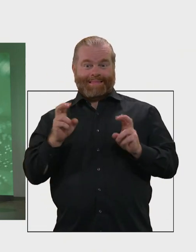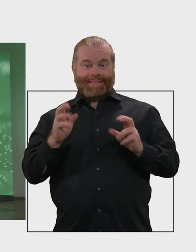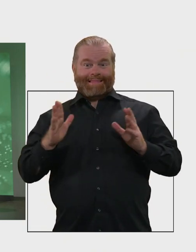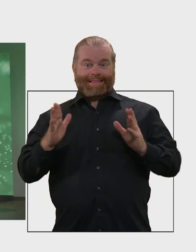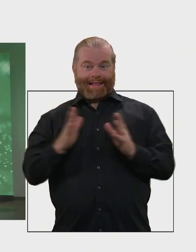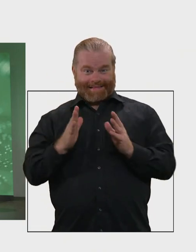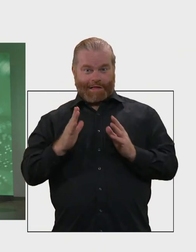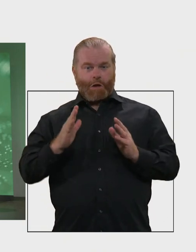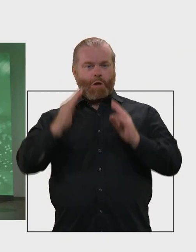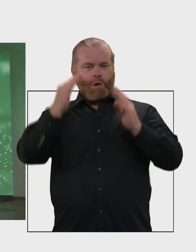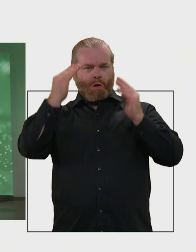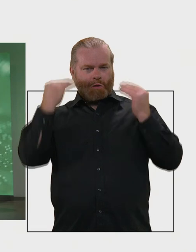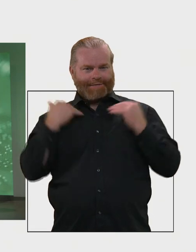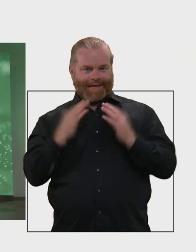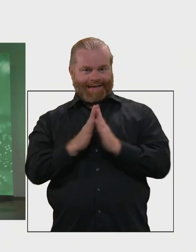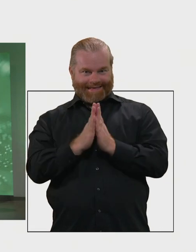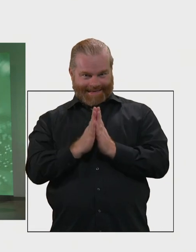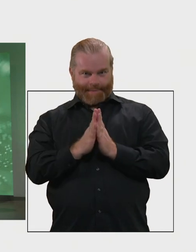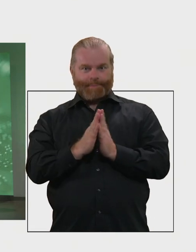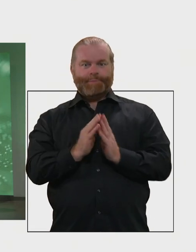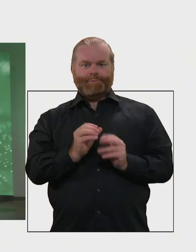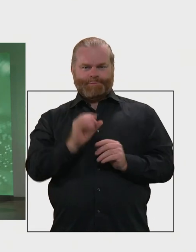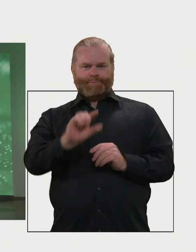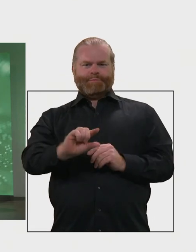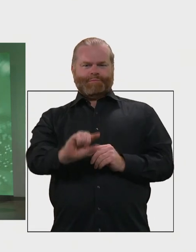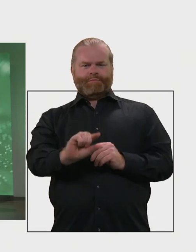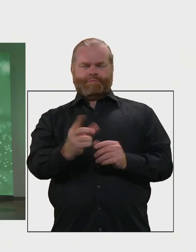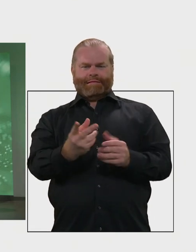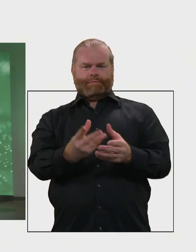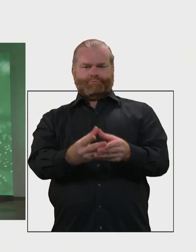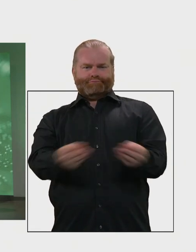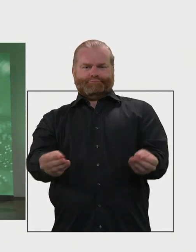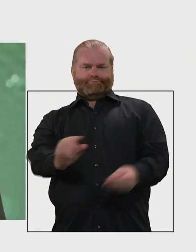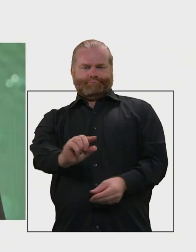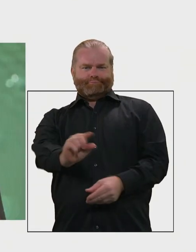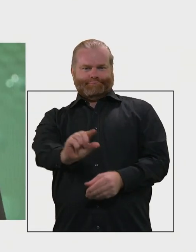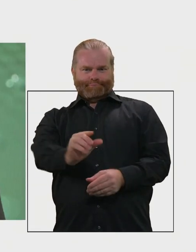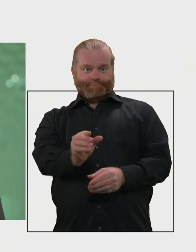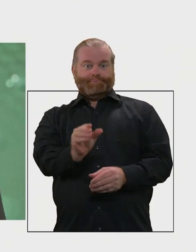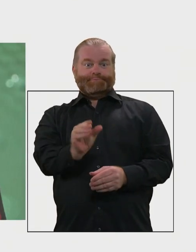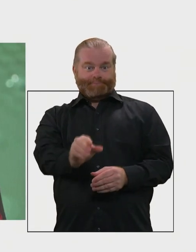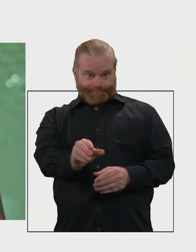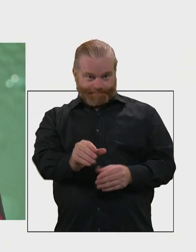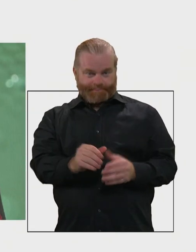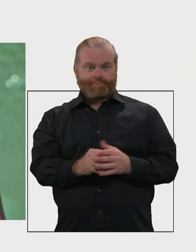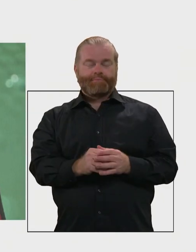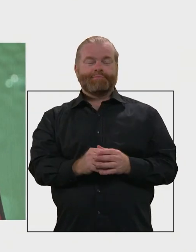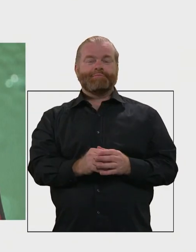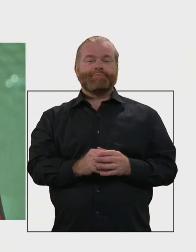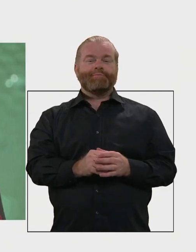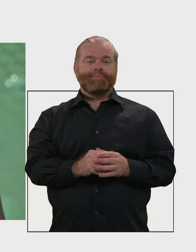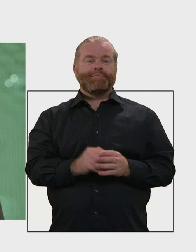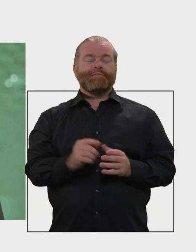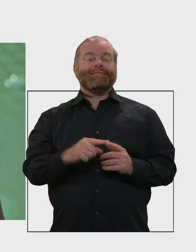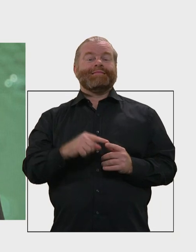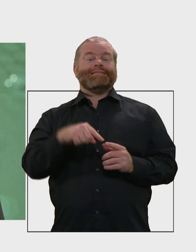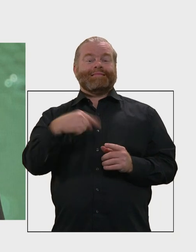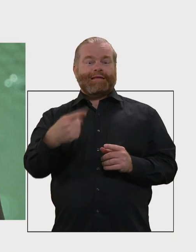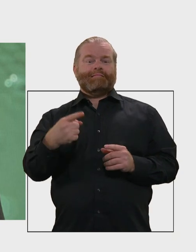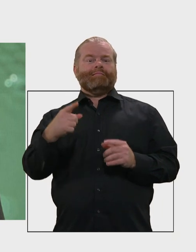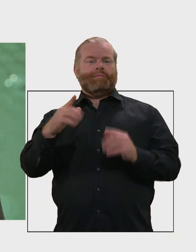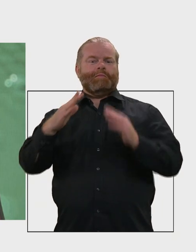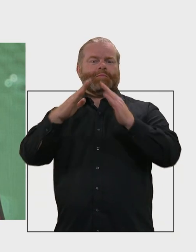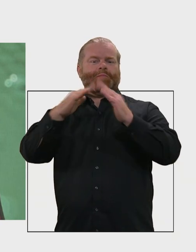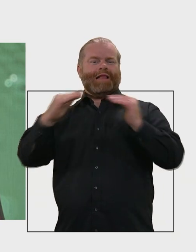bisschen verliert. Und der Palast der Republik nimmt natürlich schon zwei Seiten ein, in der Breite. Also diese Ideen, die haben wir